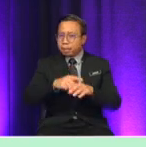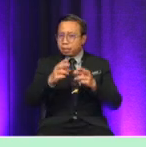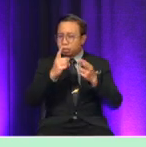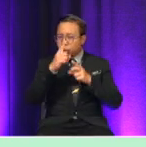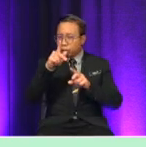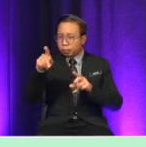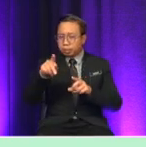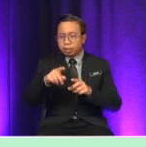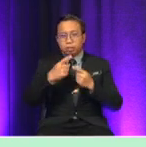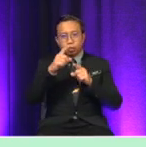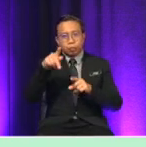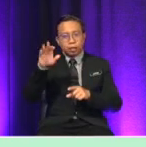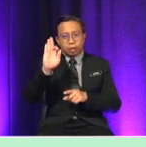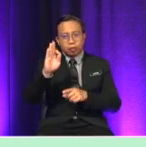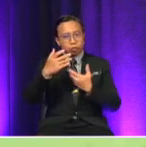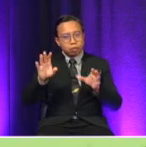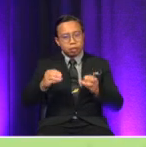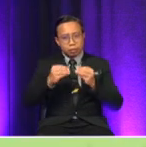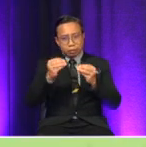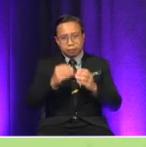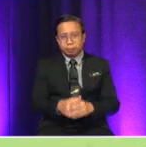pun diberikan. Silakan Ira.